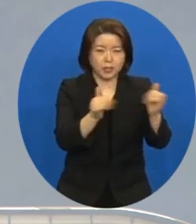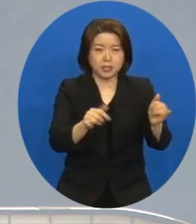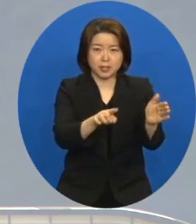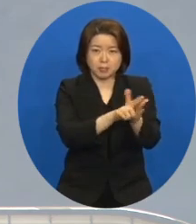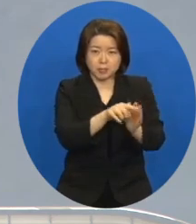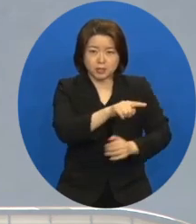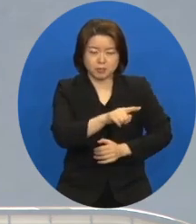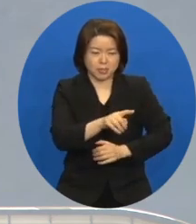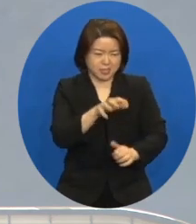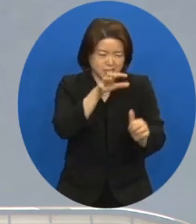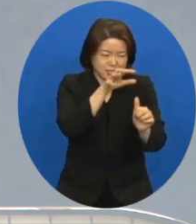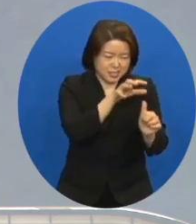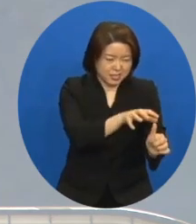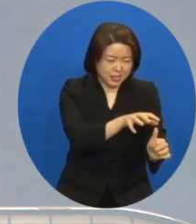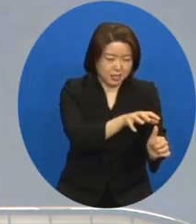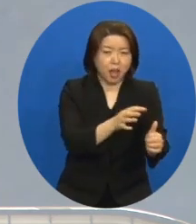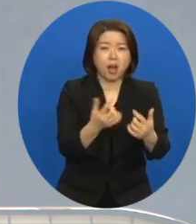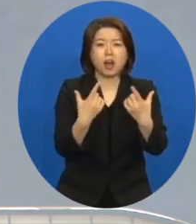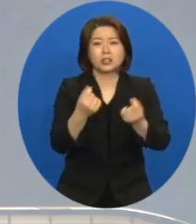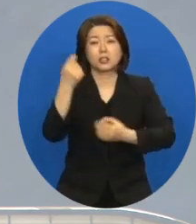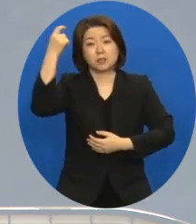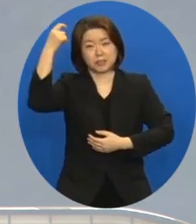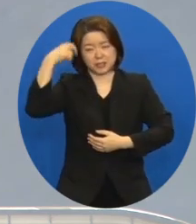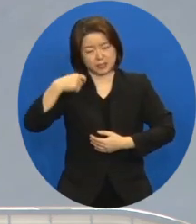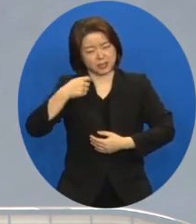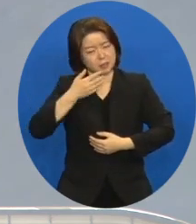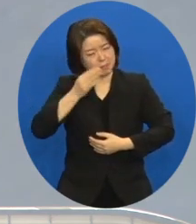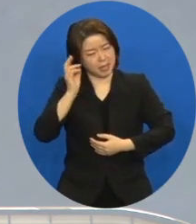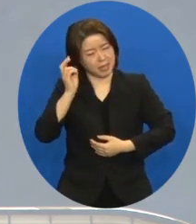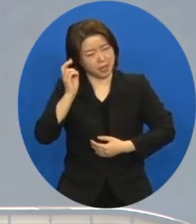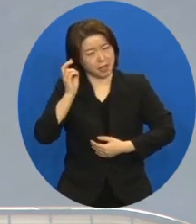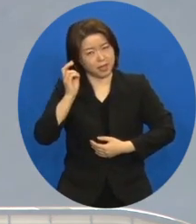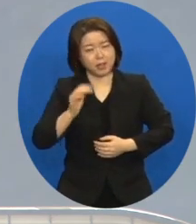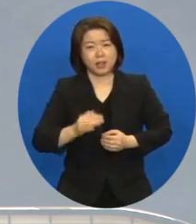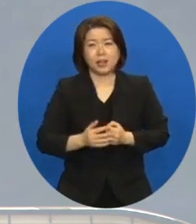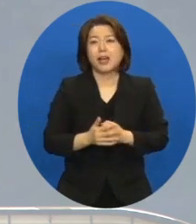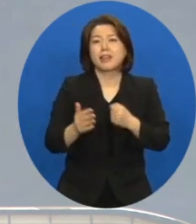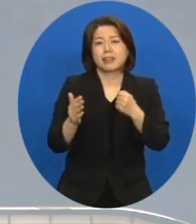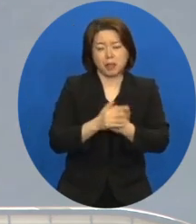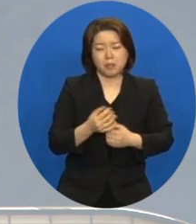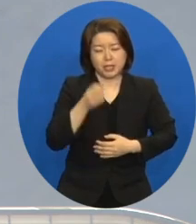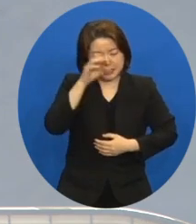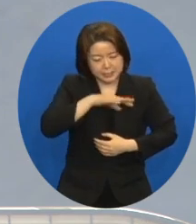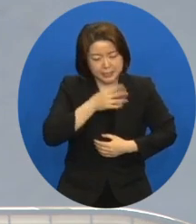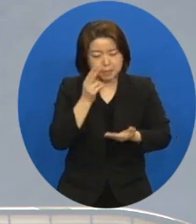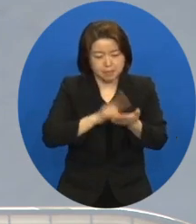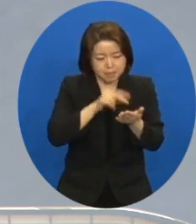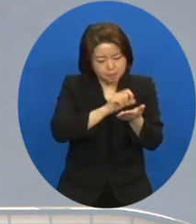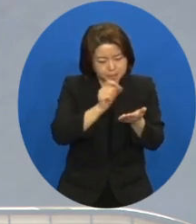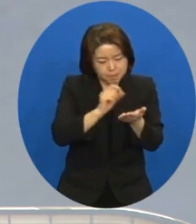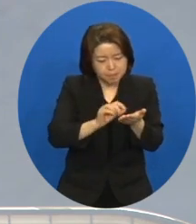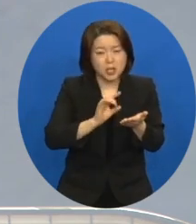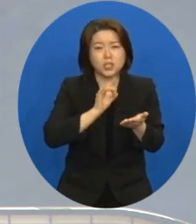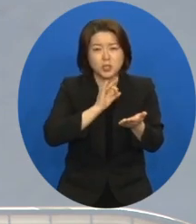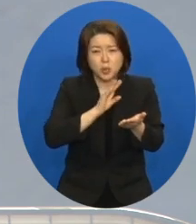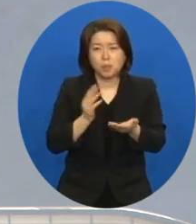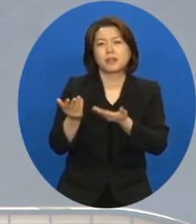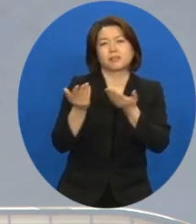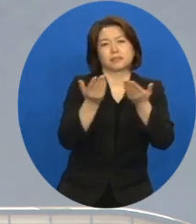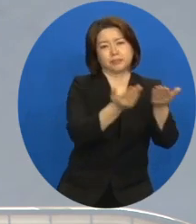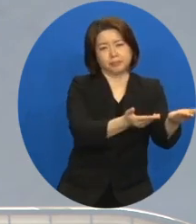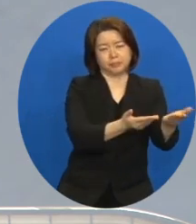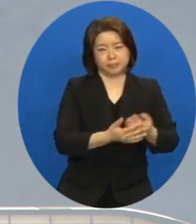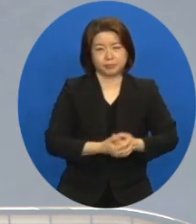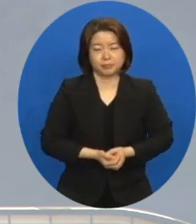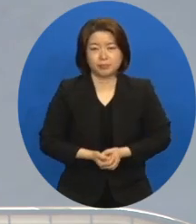믿음을 억압하려고 하는 것처럼 느껴지겠기 때문에 그냥 편지로만 보내기로 한 겁니다.